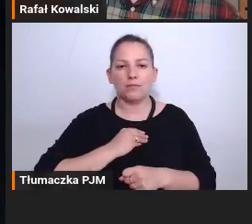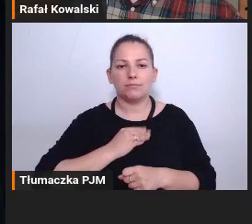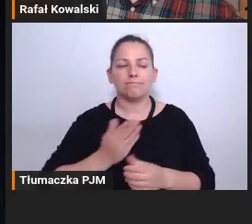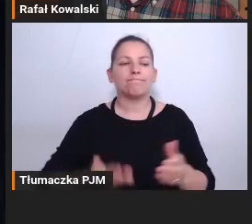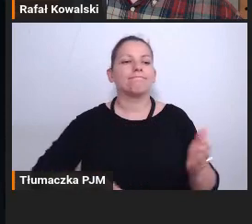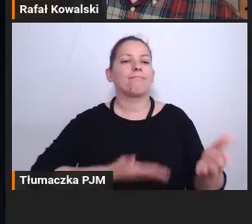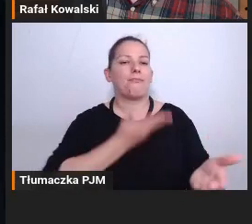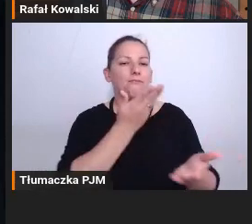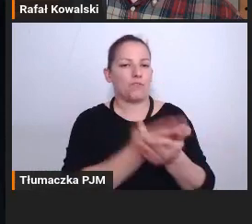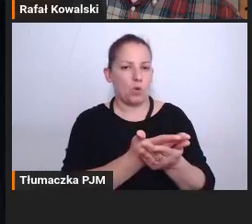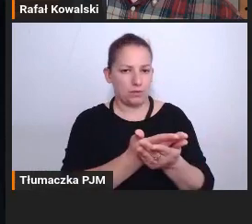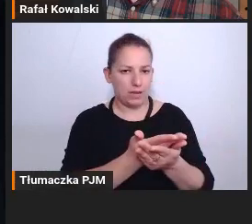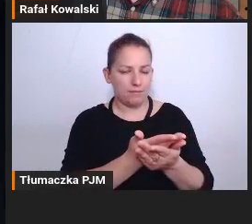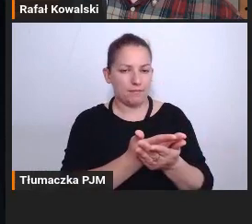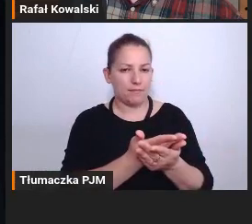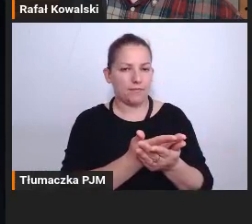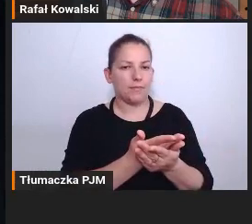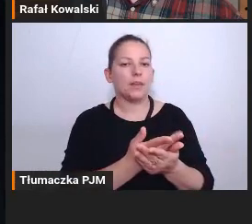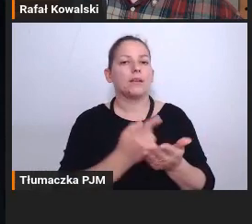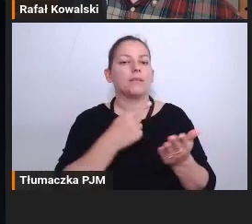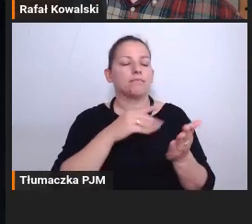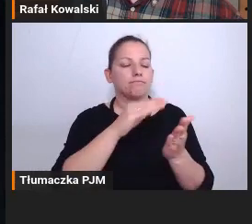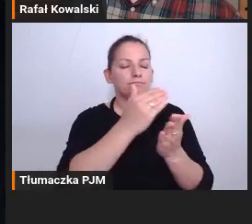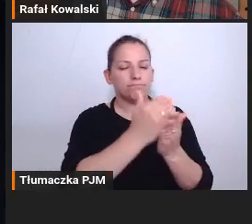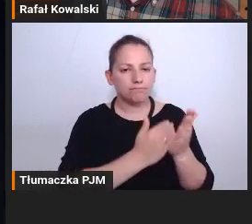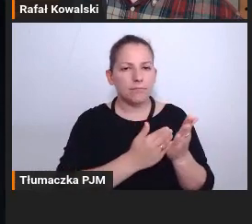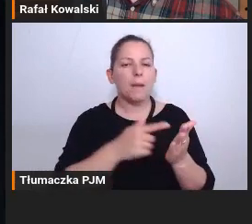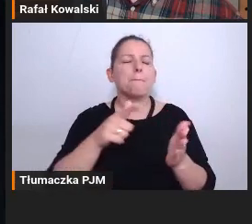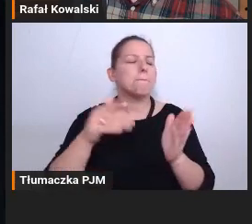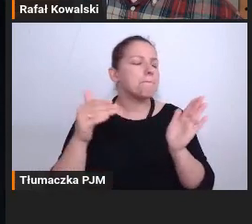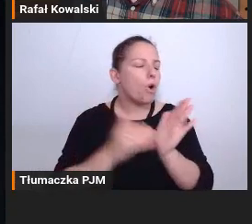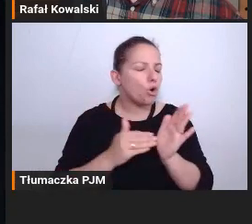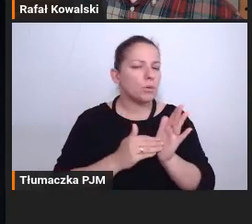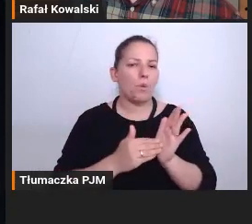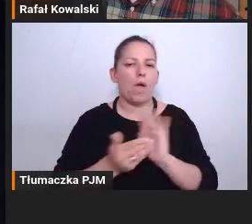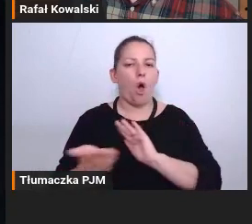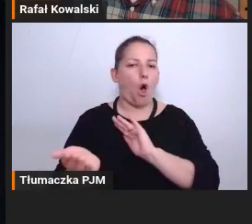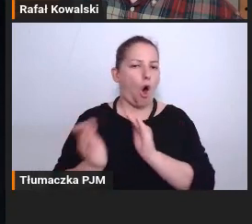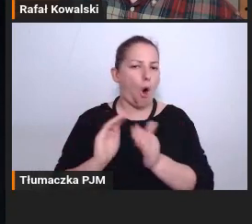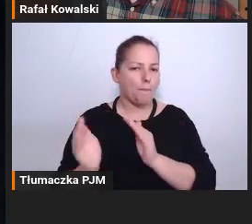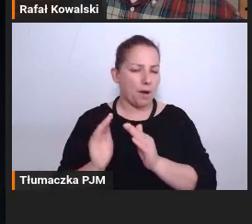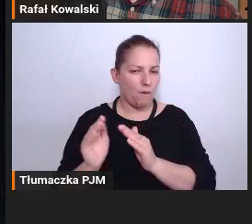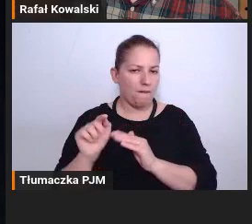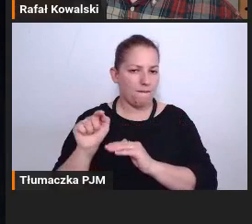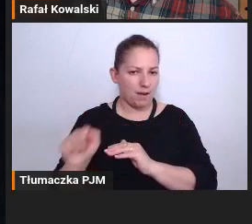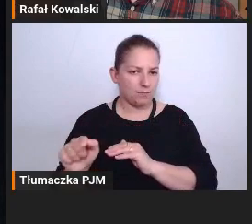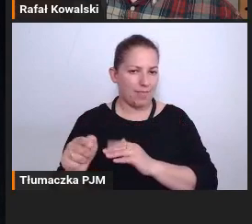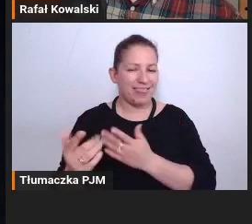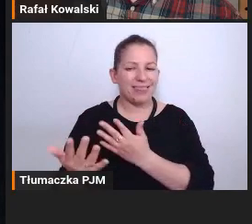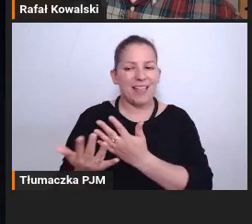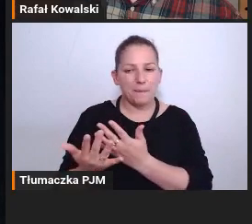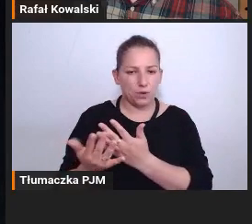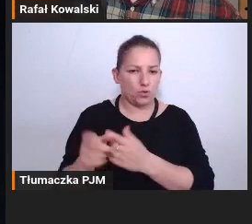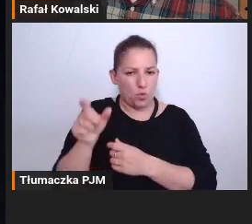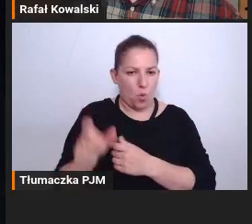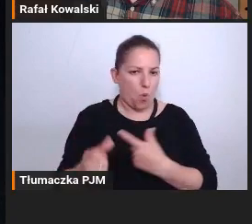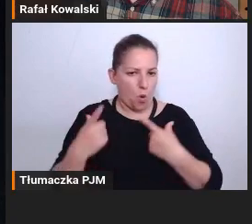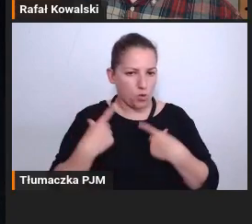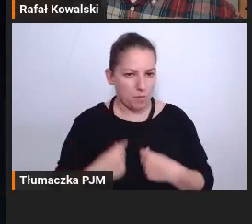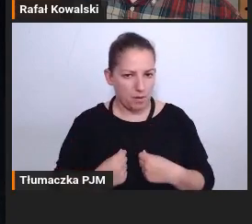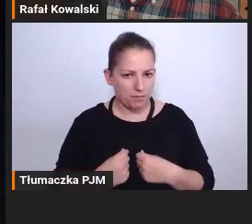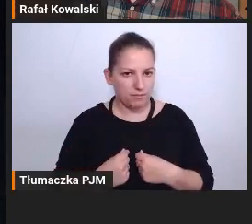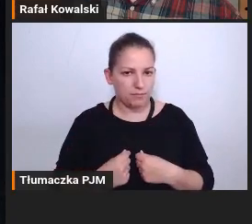taki wniosek, w którym deklaruje, że on potrzebuje zaopiekować się najbliższą osobą, z